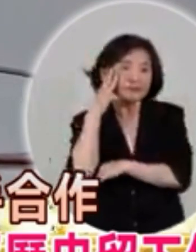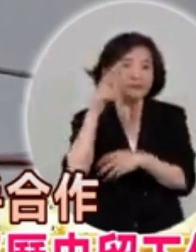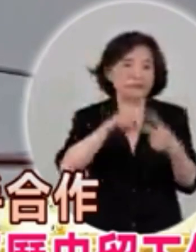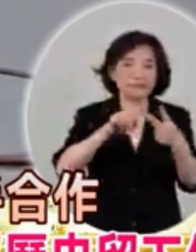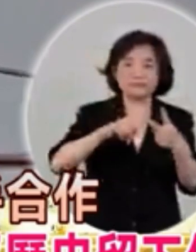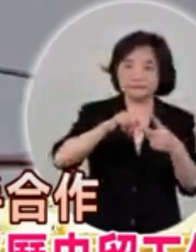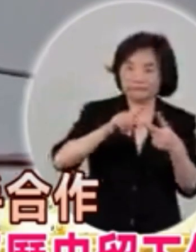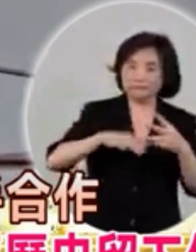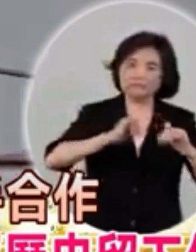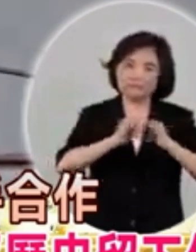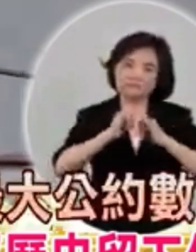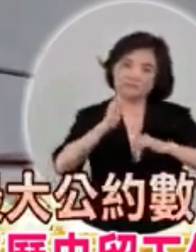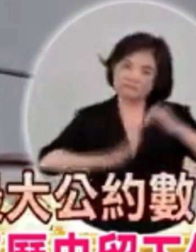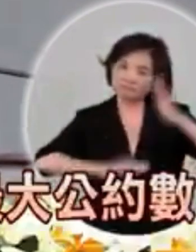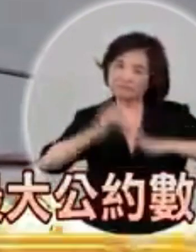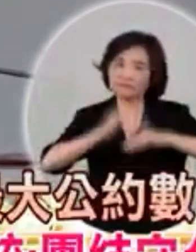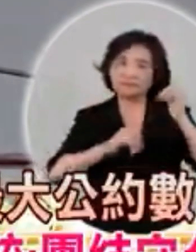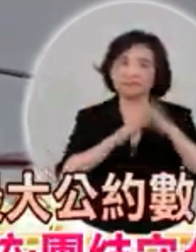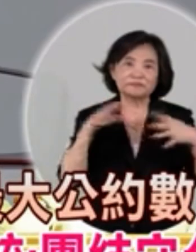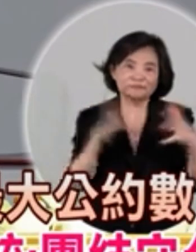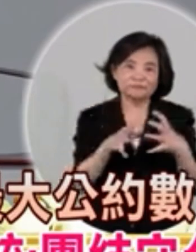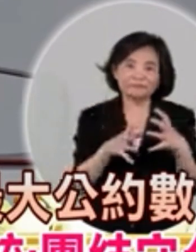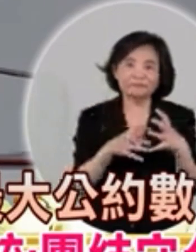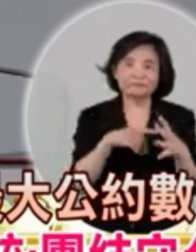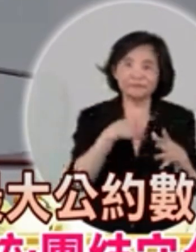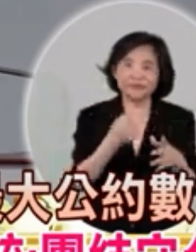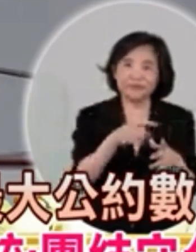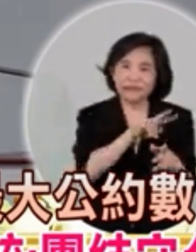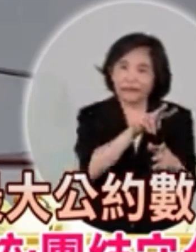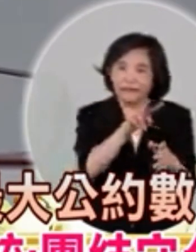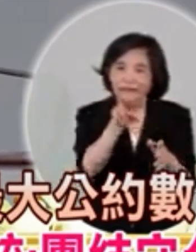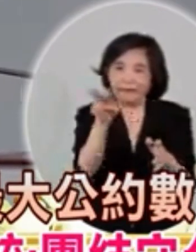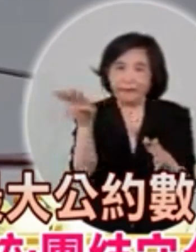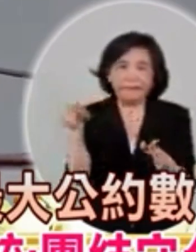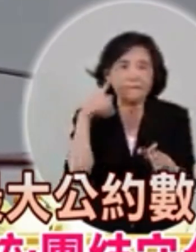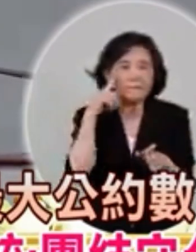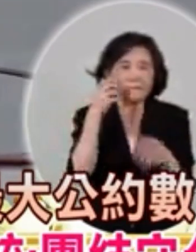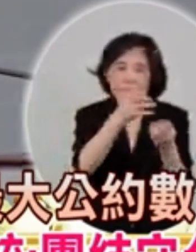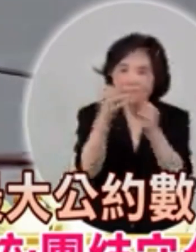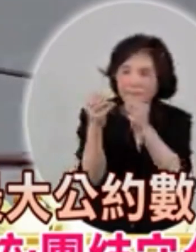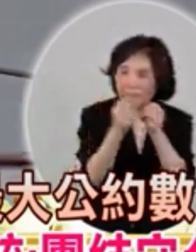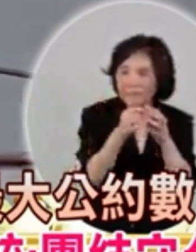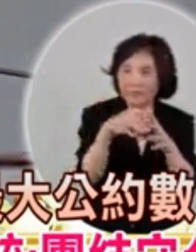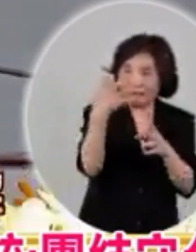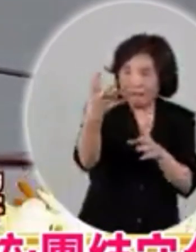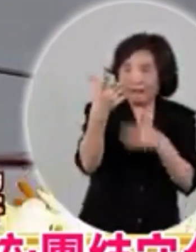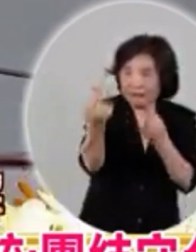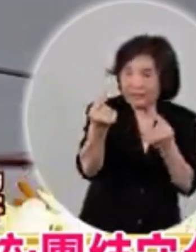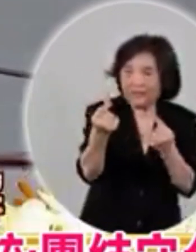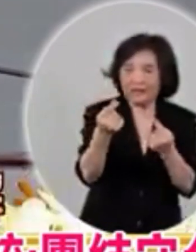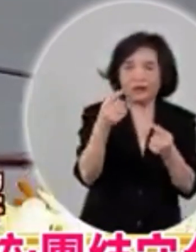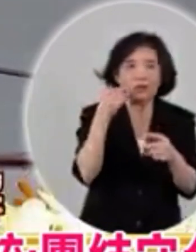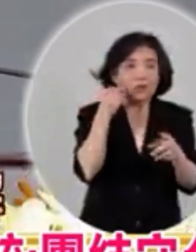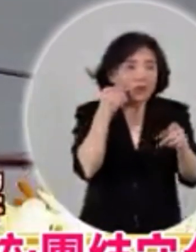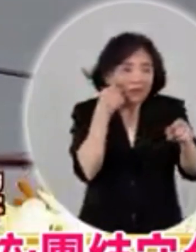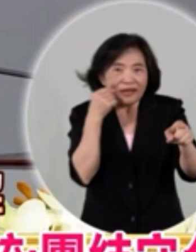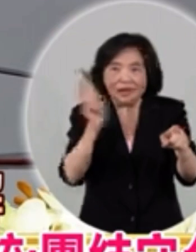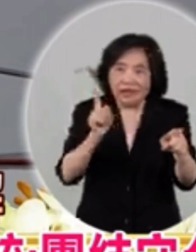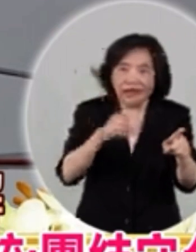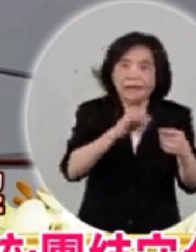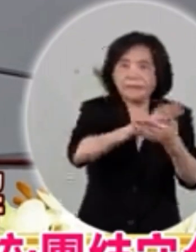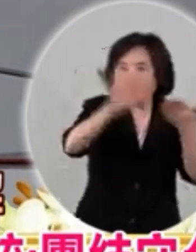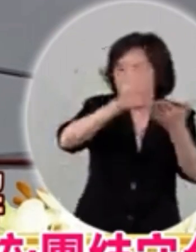合作，一起寻找不同意见的最大公约数，把困难的议题一一化